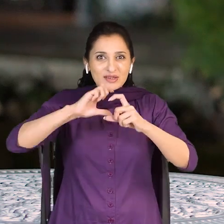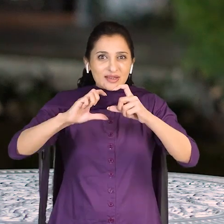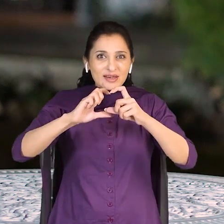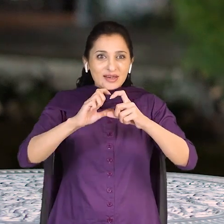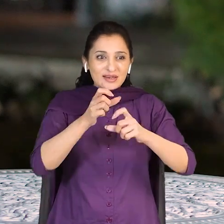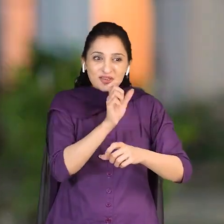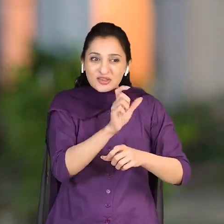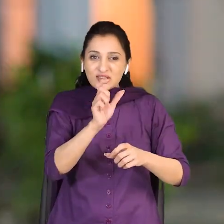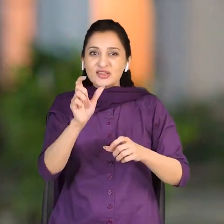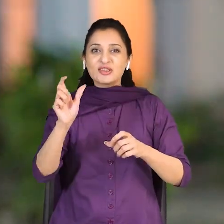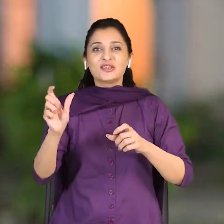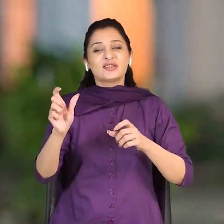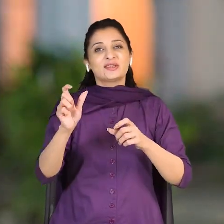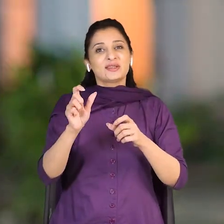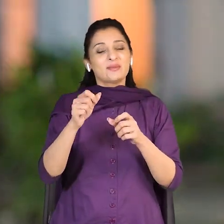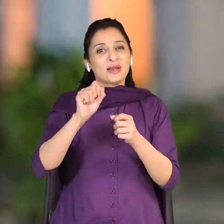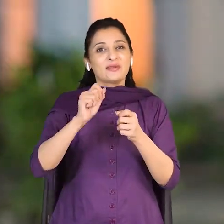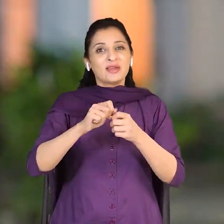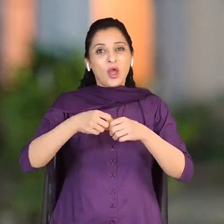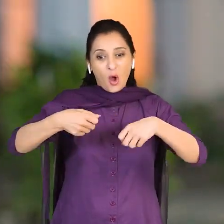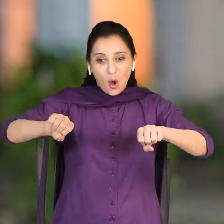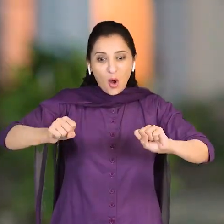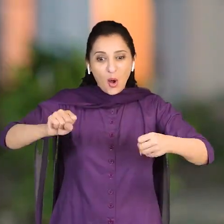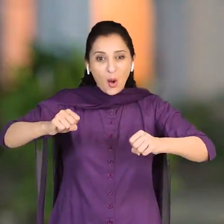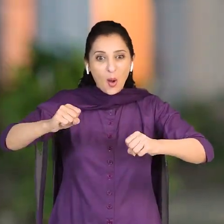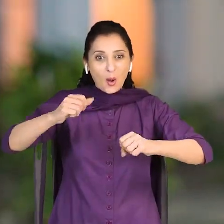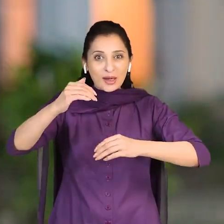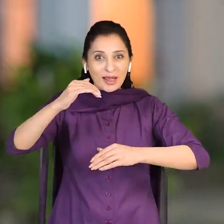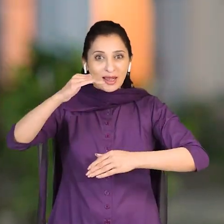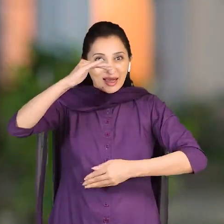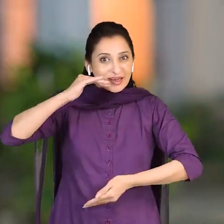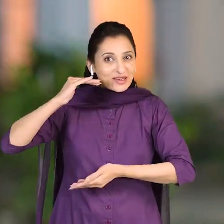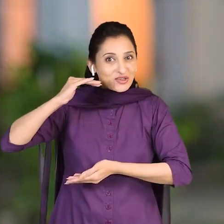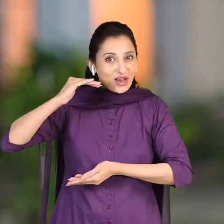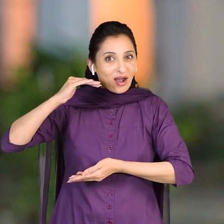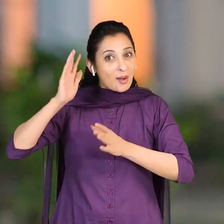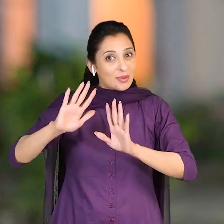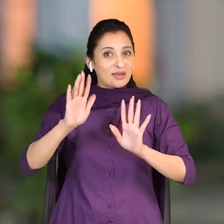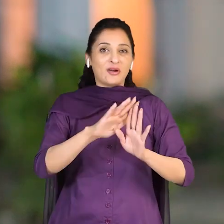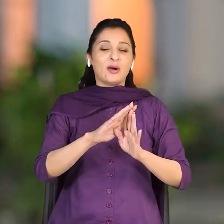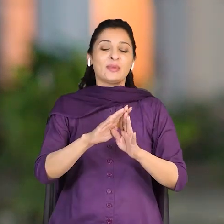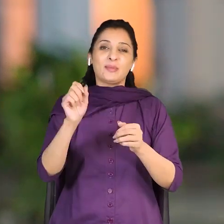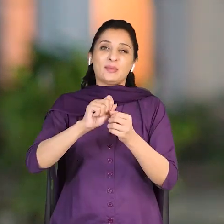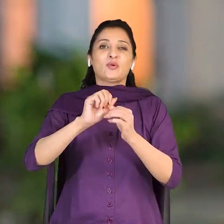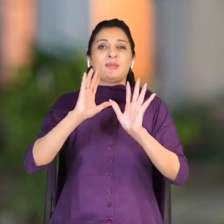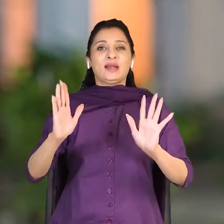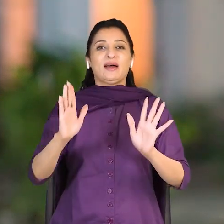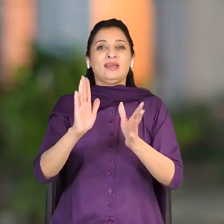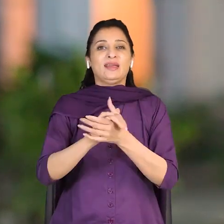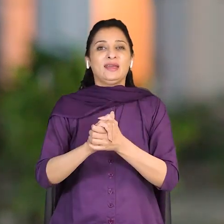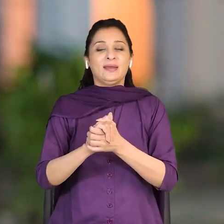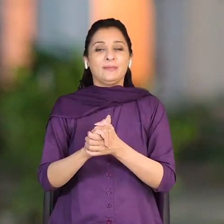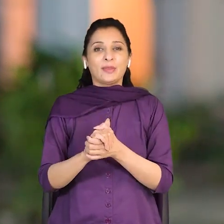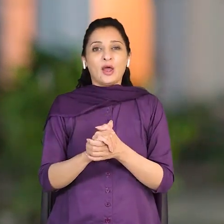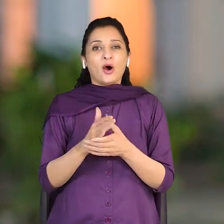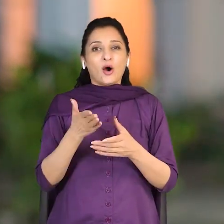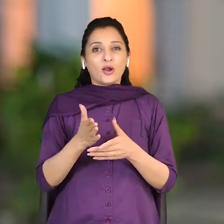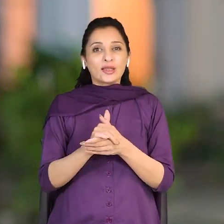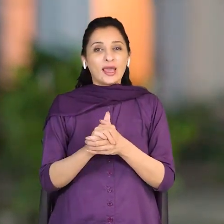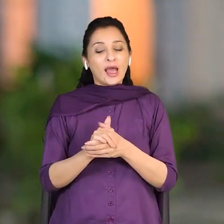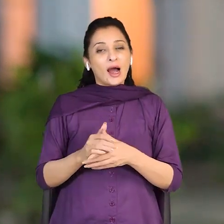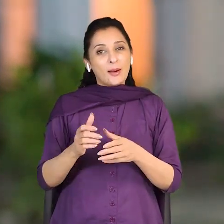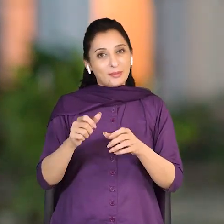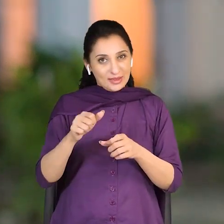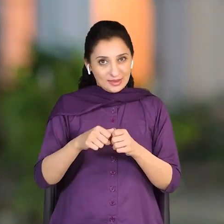सोवेनिर शॉप है। और रंगीला रिक्शास भी हमारे हैं। इस जो ऑर्गेनाइजेशन ने वॉल सिटी ऑफ लाहौर अथॉरिटी